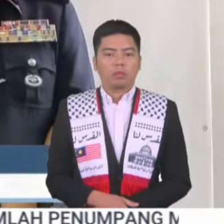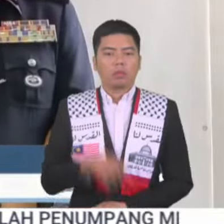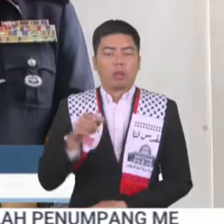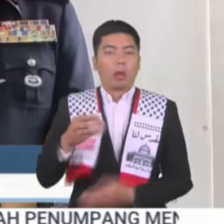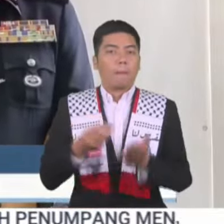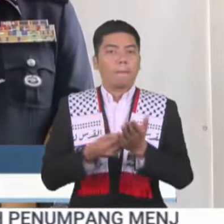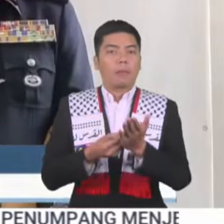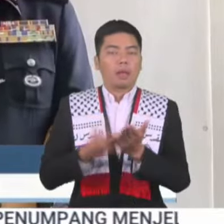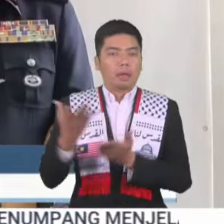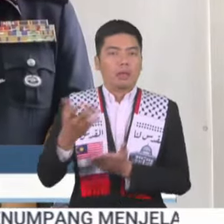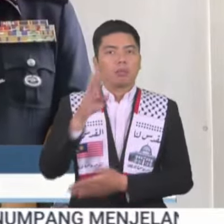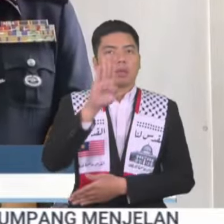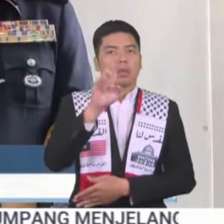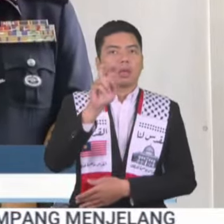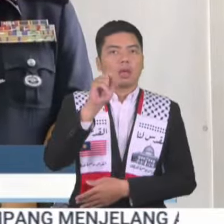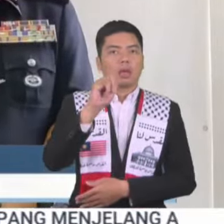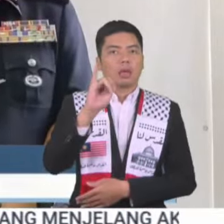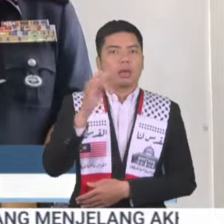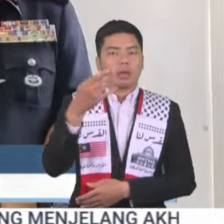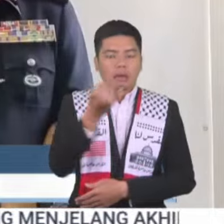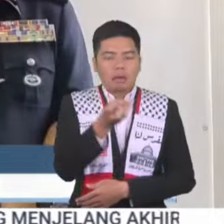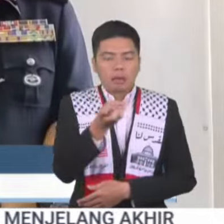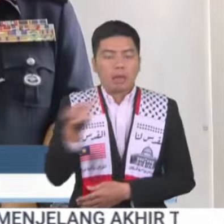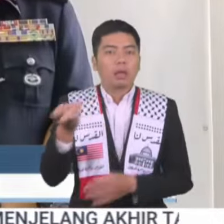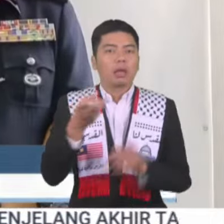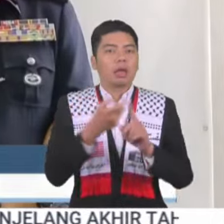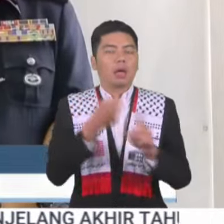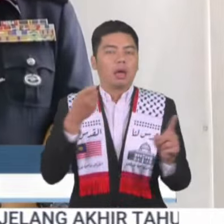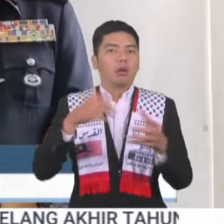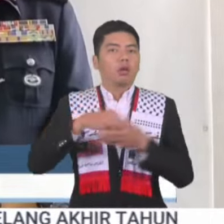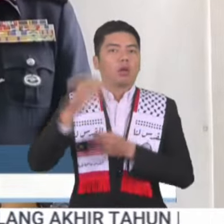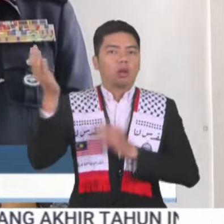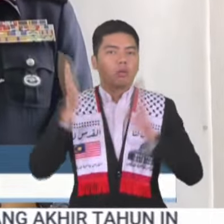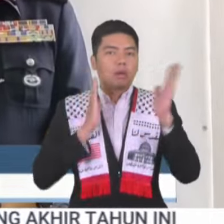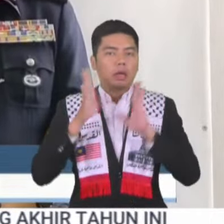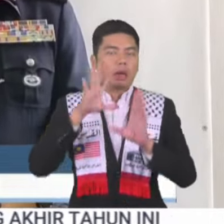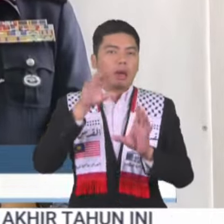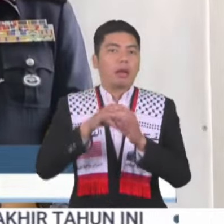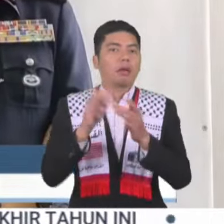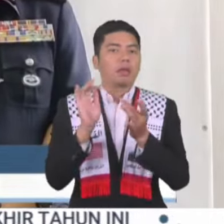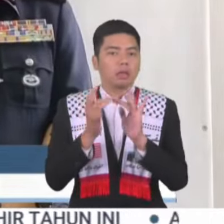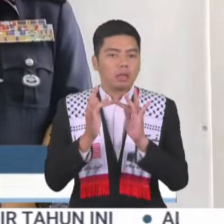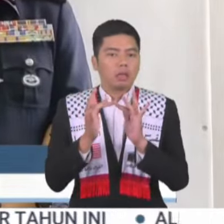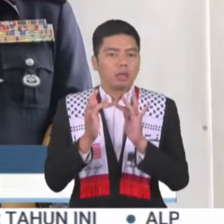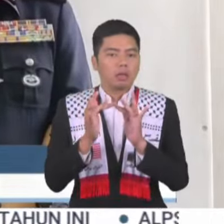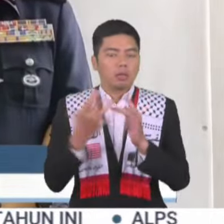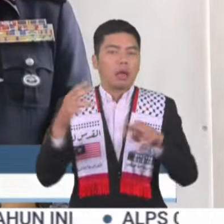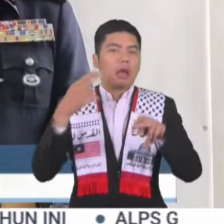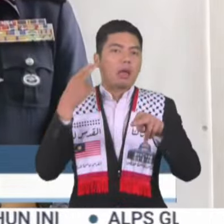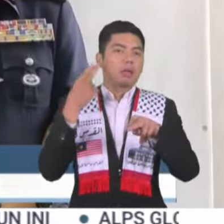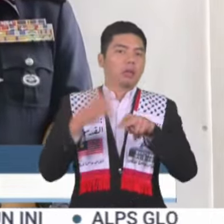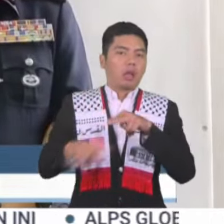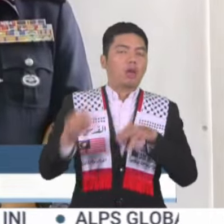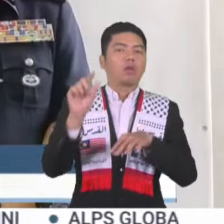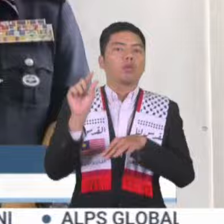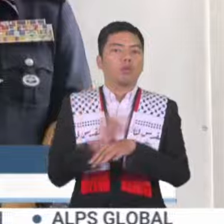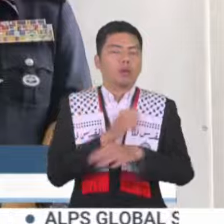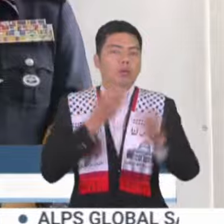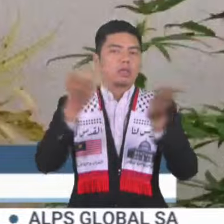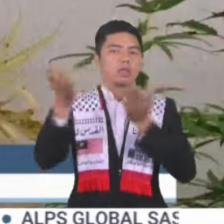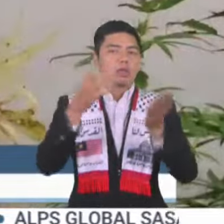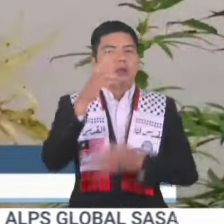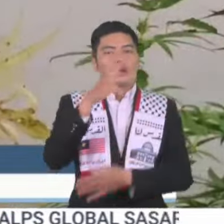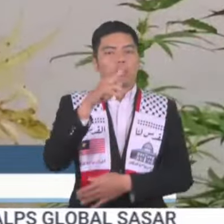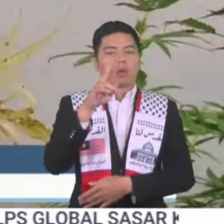benih pokok ganja dari luar negara secara online dan pengantaran dibuat menggunakan perkhidmatan